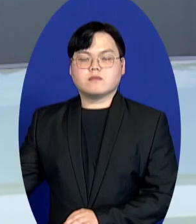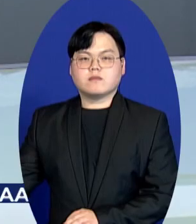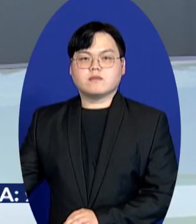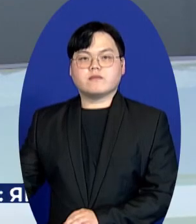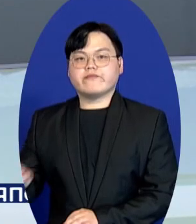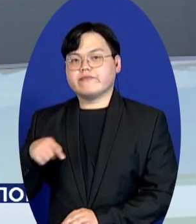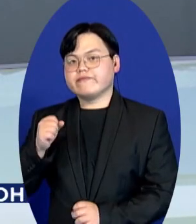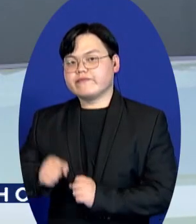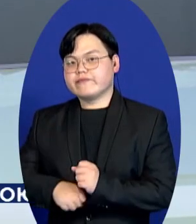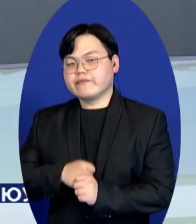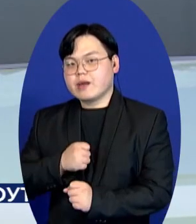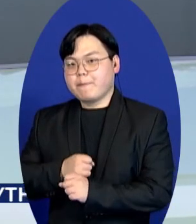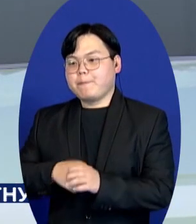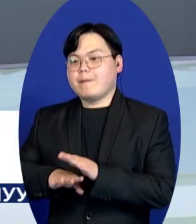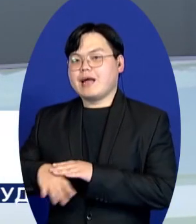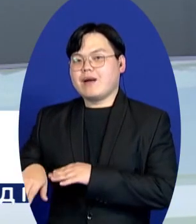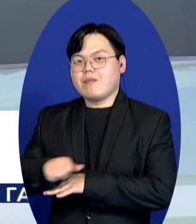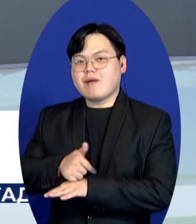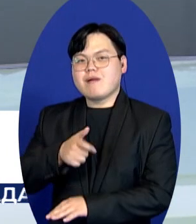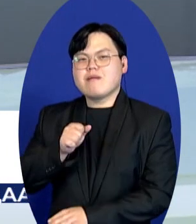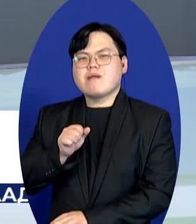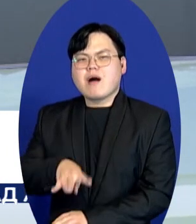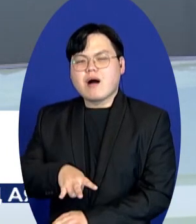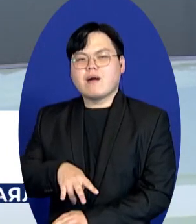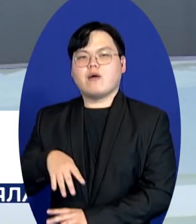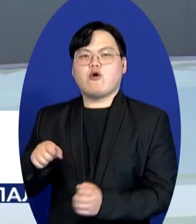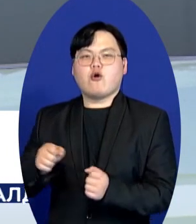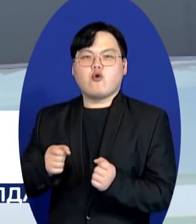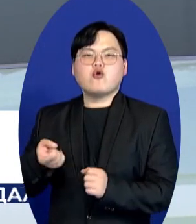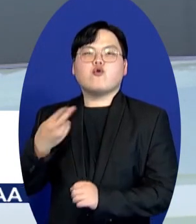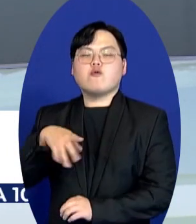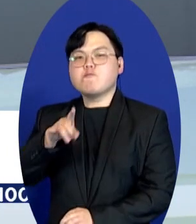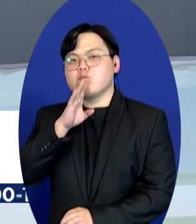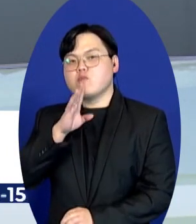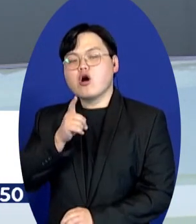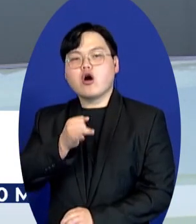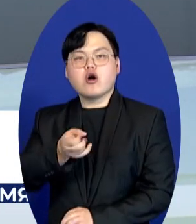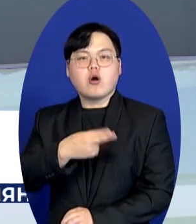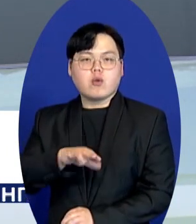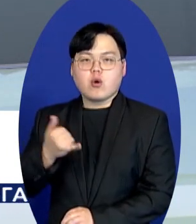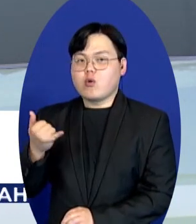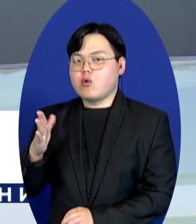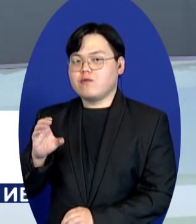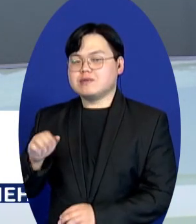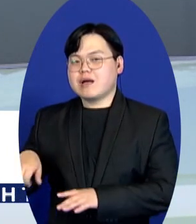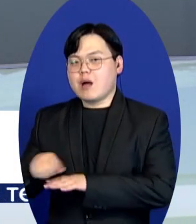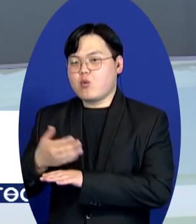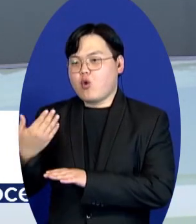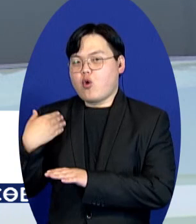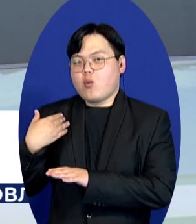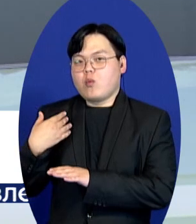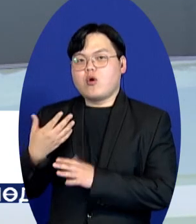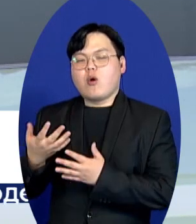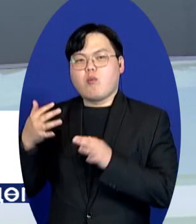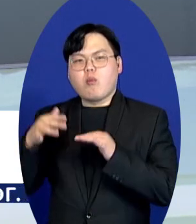Энэ жил баруун аймагуудад гантай өвөлжилт хүнд болох нь тодорхой байна. Ховд Увс аймгийн ихэнх сумдад өнгөрсөн 6-наас хойш бороо бага орж